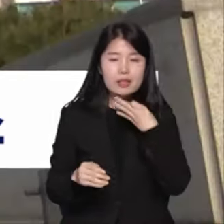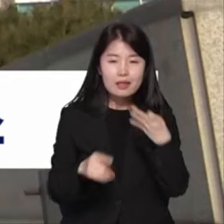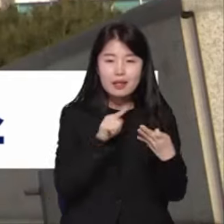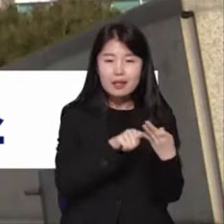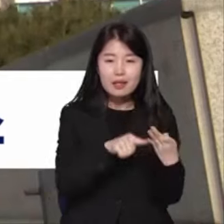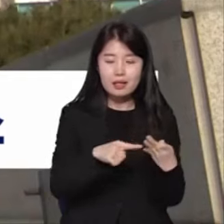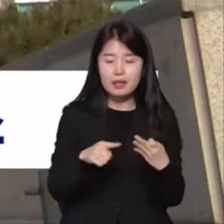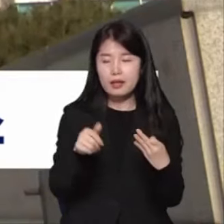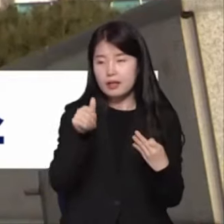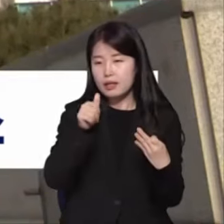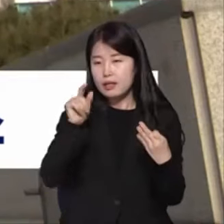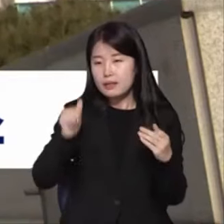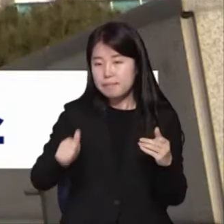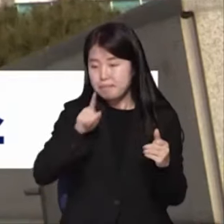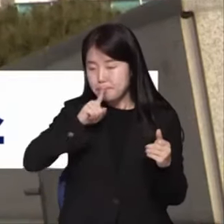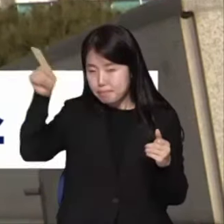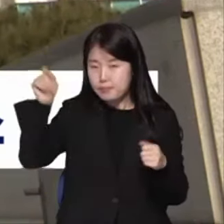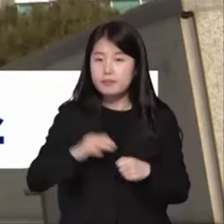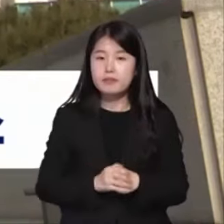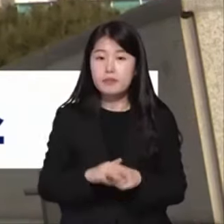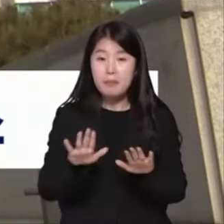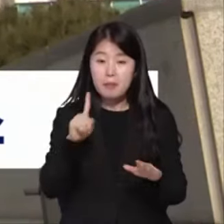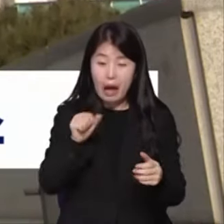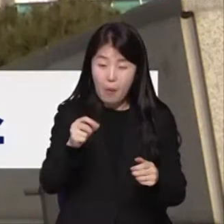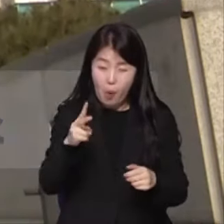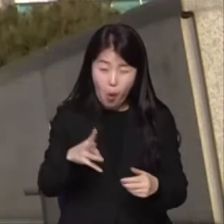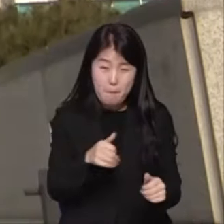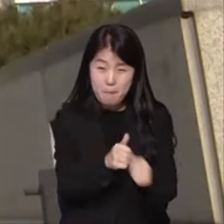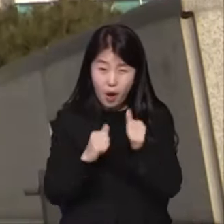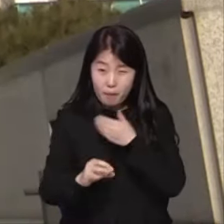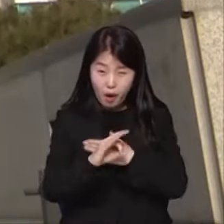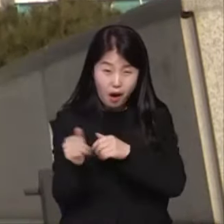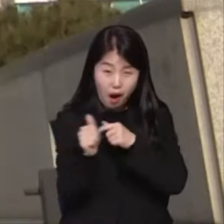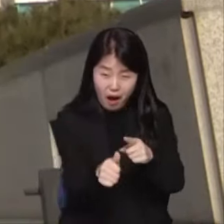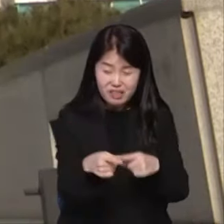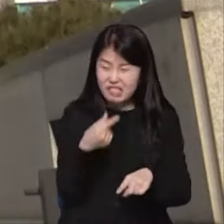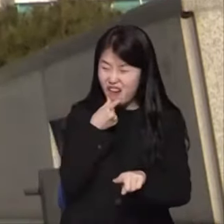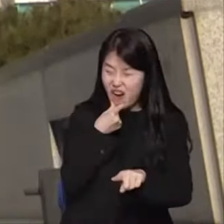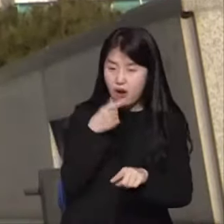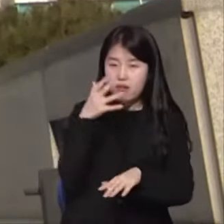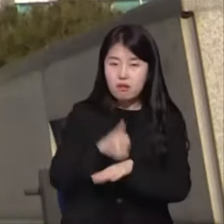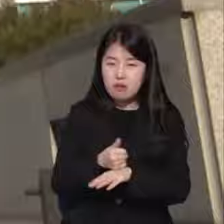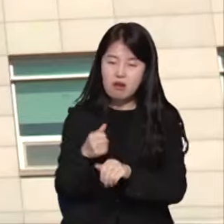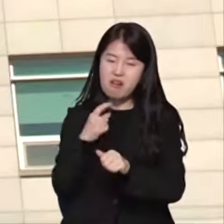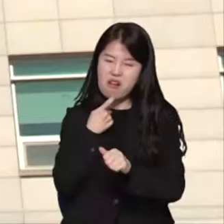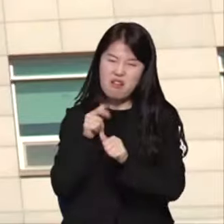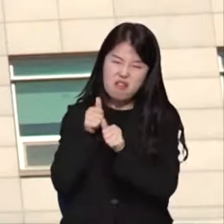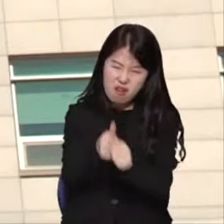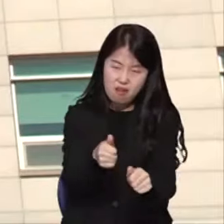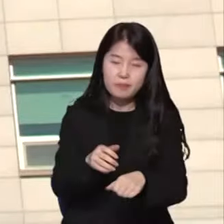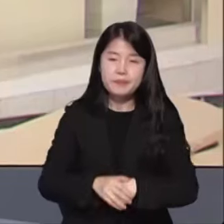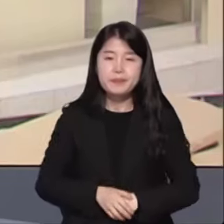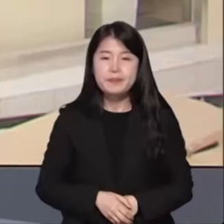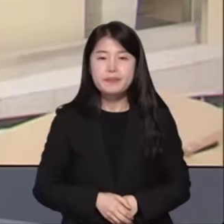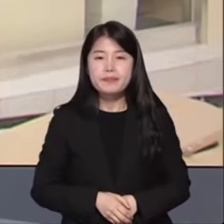했고 피해자가 이를 거부하자 억지로 바다에 빠뜨린 것으로 검찰 수사 결과 드러났습니다.